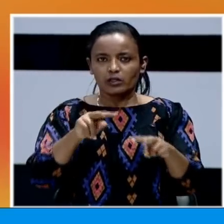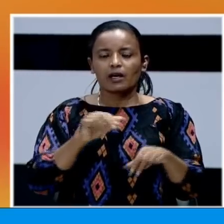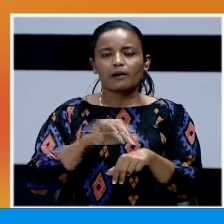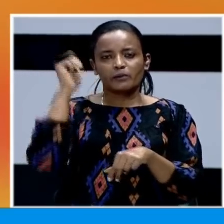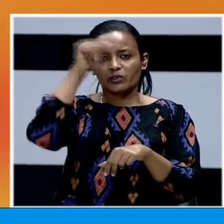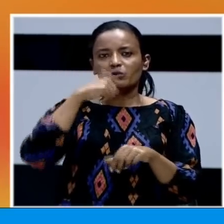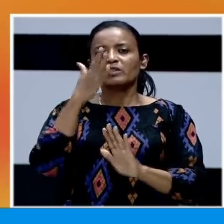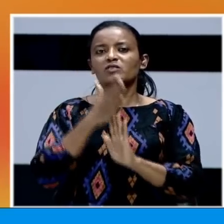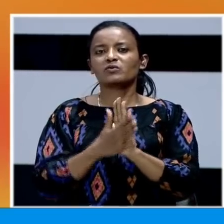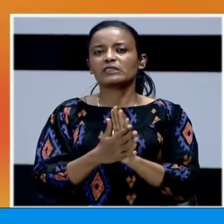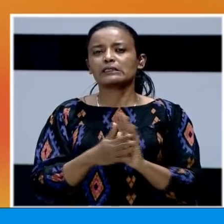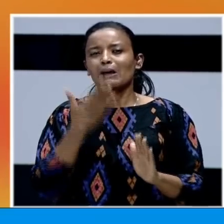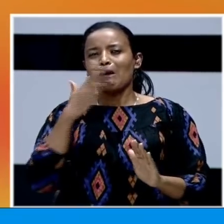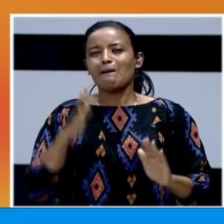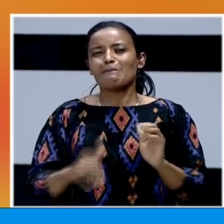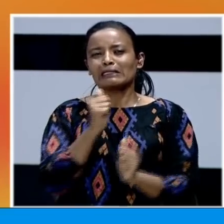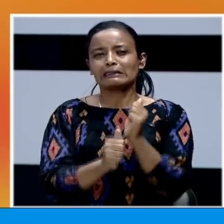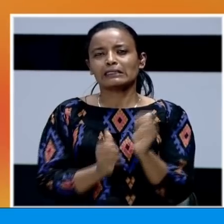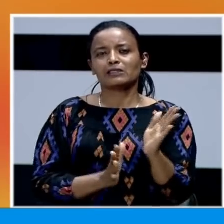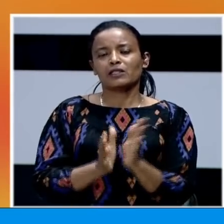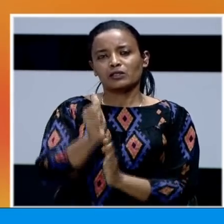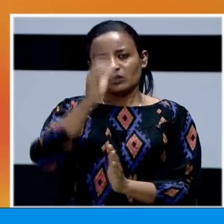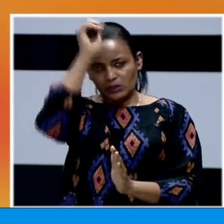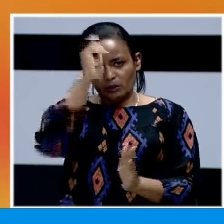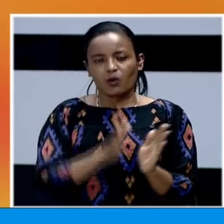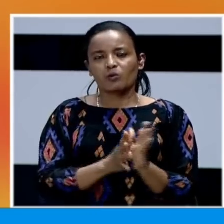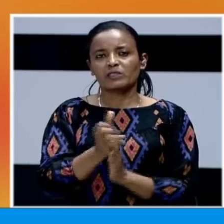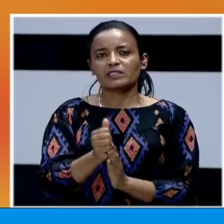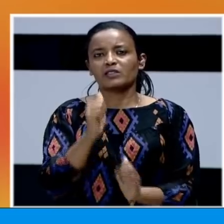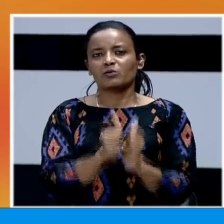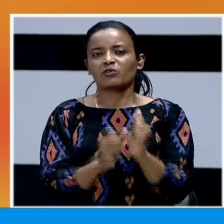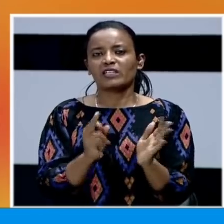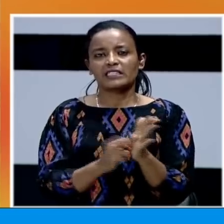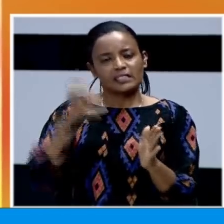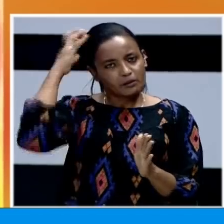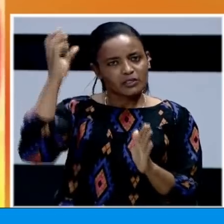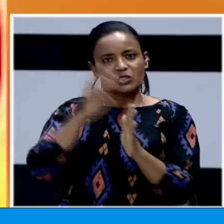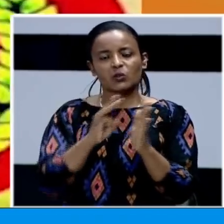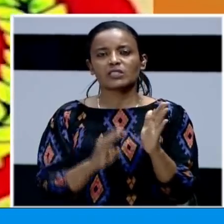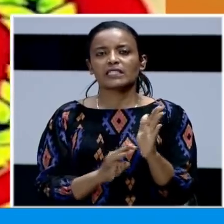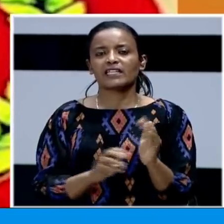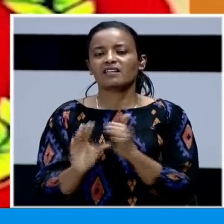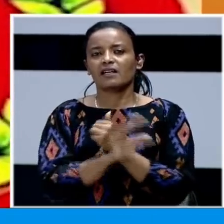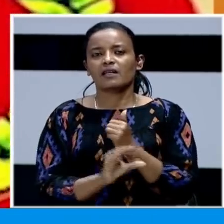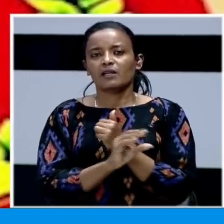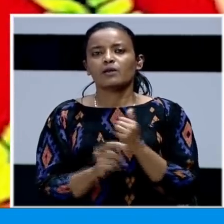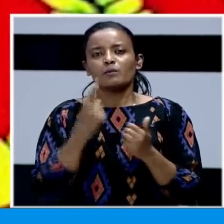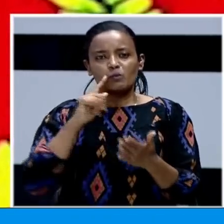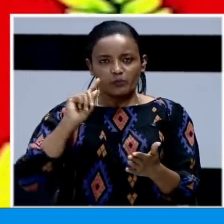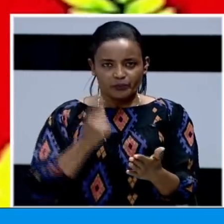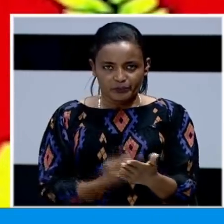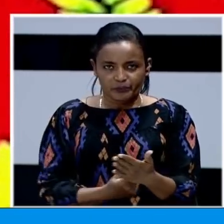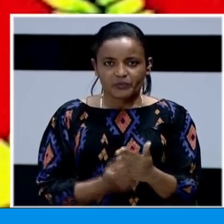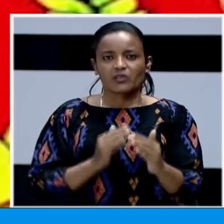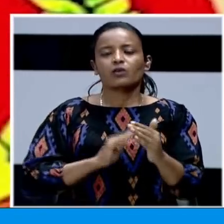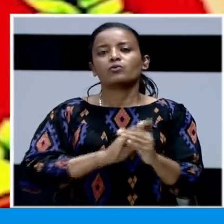إثيوبيا ذكر زلوا مسكح كحت حساتات سبق أو مسلات مفرس حجة من قستا وسرعات هاجرن بصوصي مردأتان اللعول